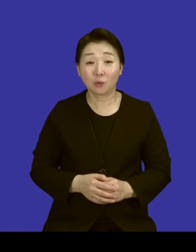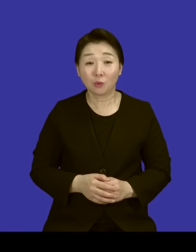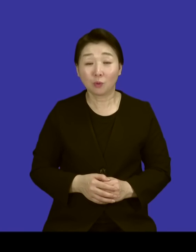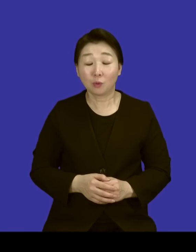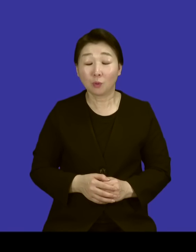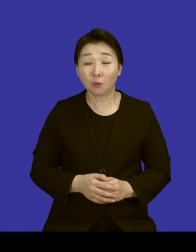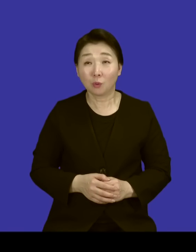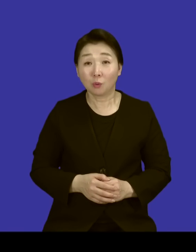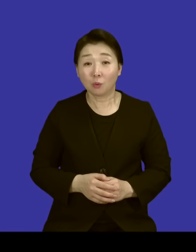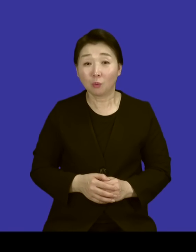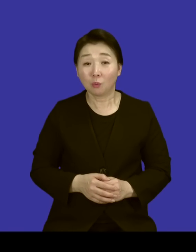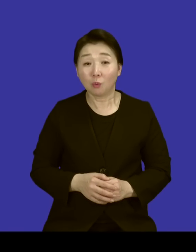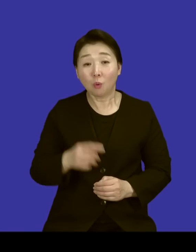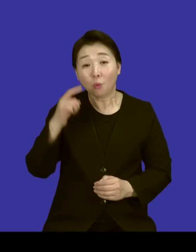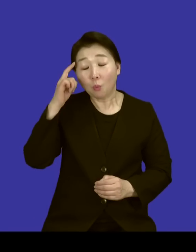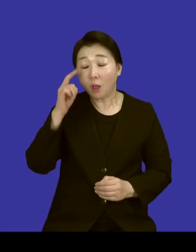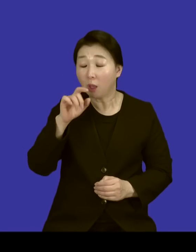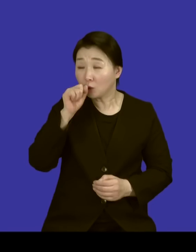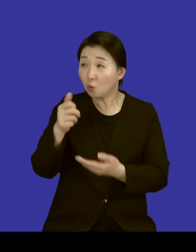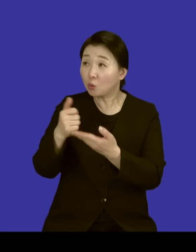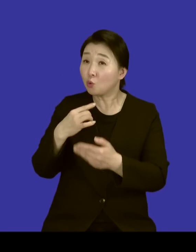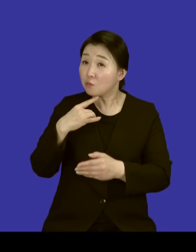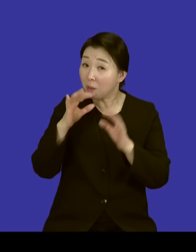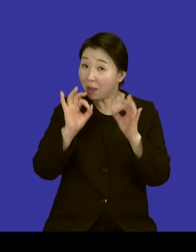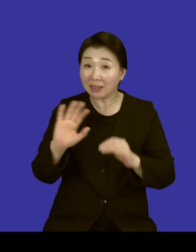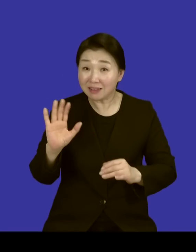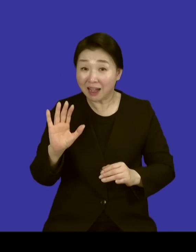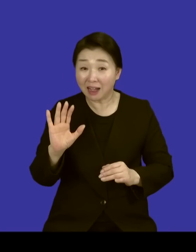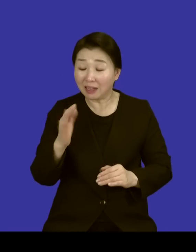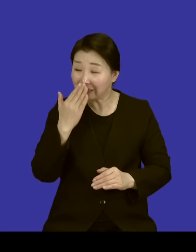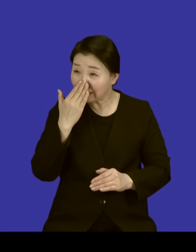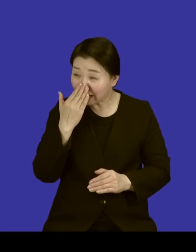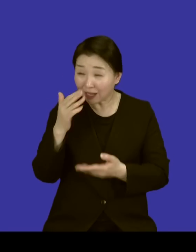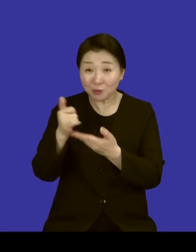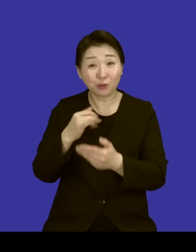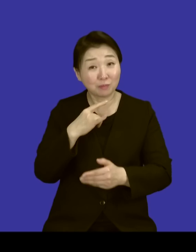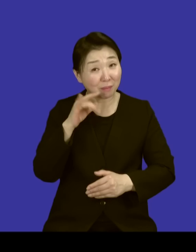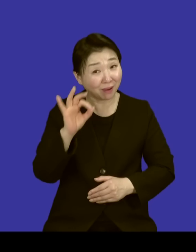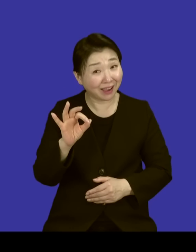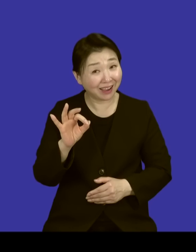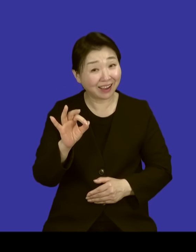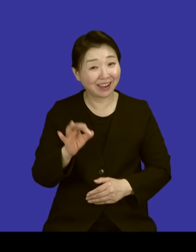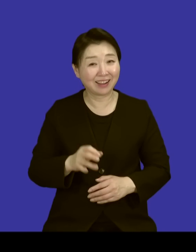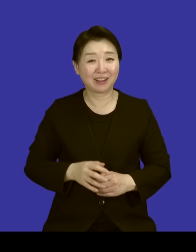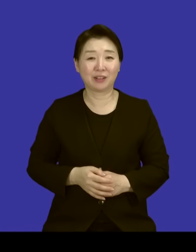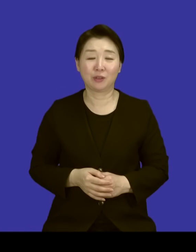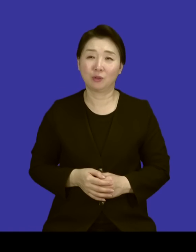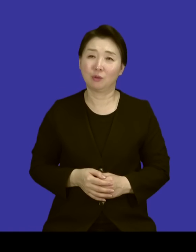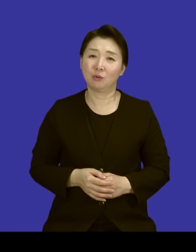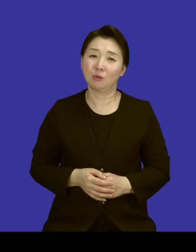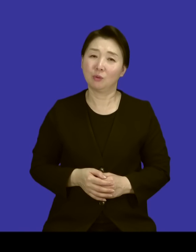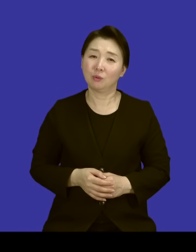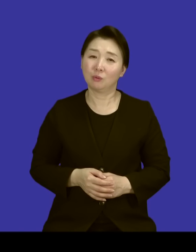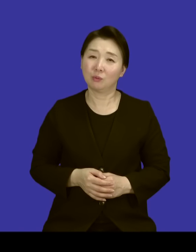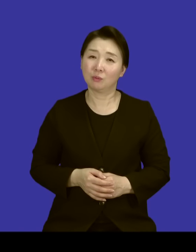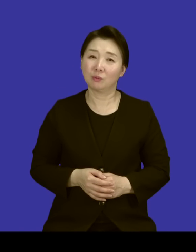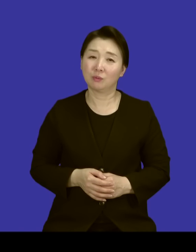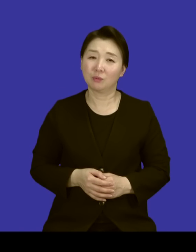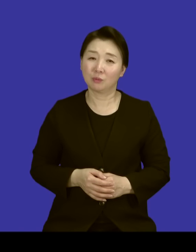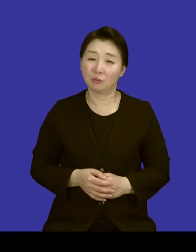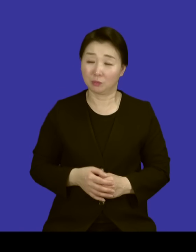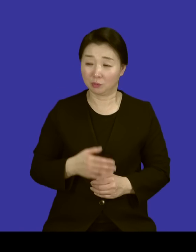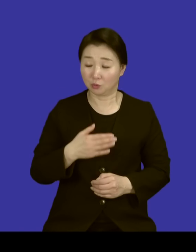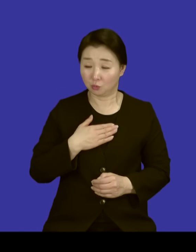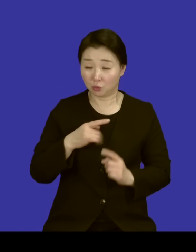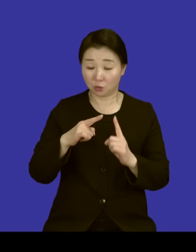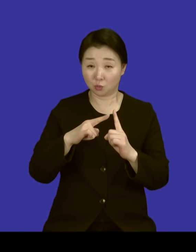없었어요? 유명하지 않을 텐데 좋은 손님들만 보신 거 아니에요? 좋은 손님들, 착한 손님들만. 그럴 수도 있어요. 그 이미지가 참 좋아가지고 그러고 싶었는데